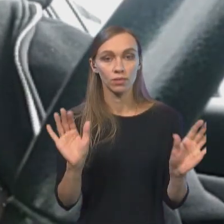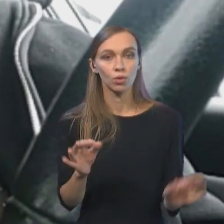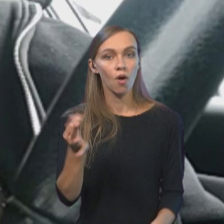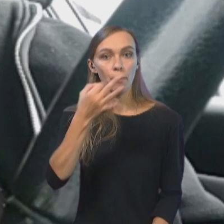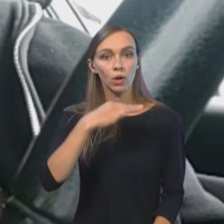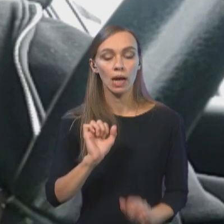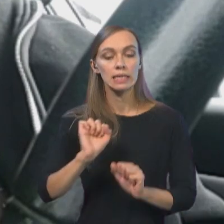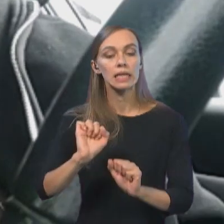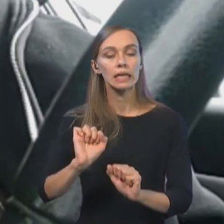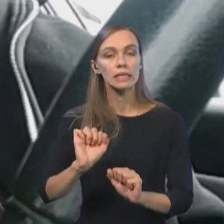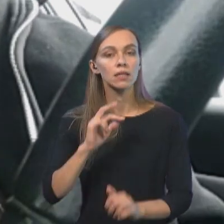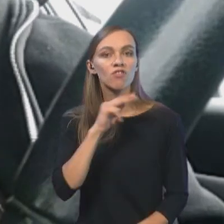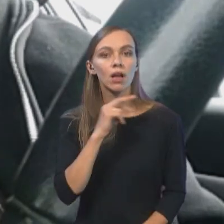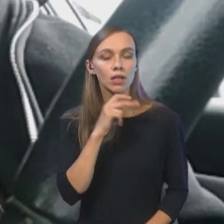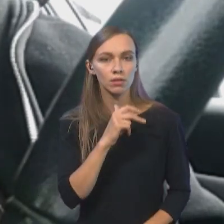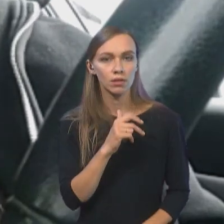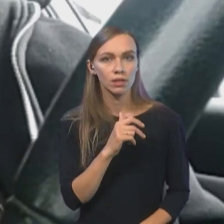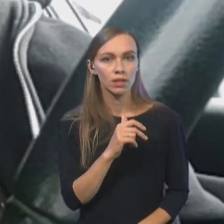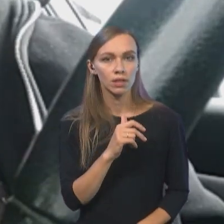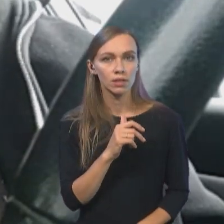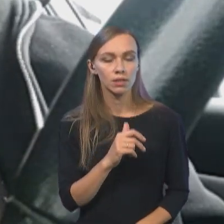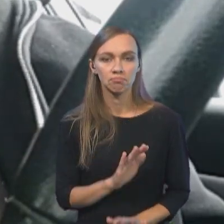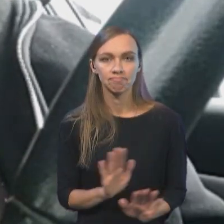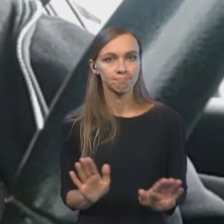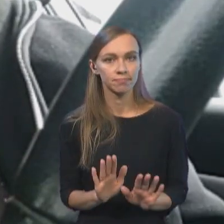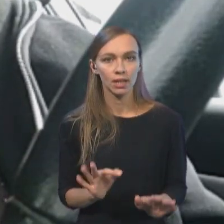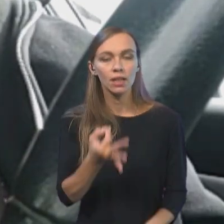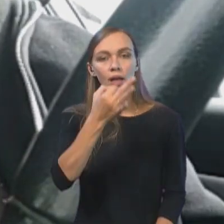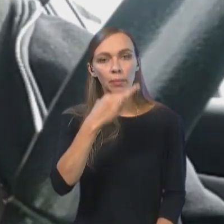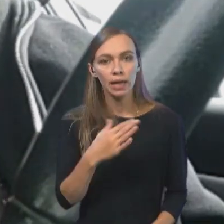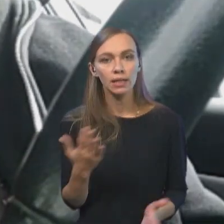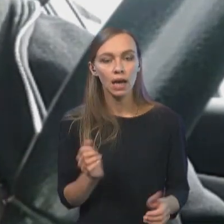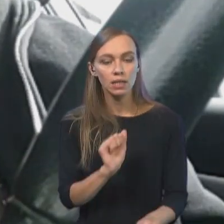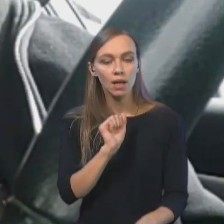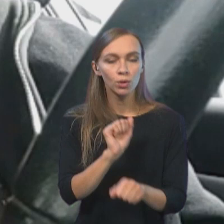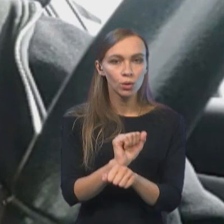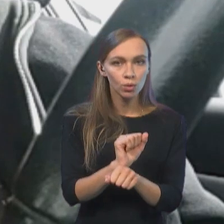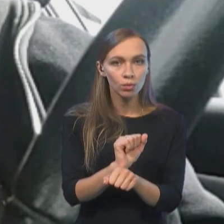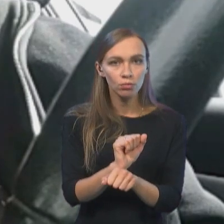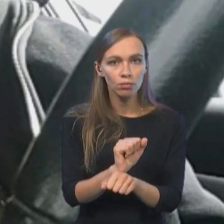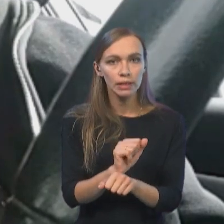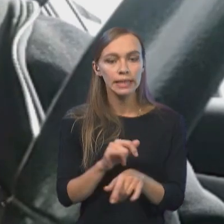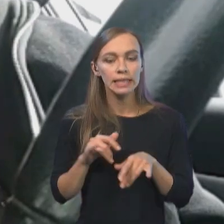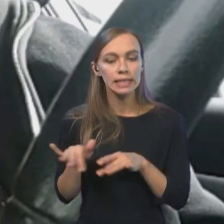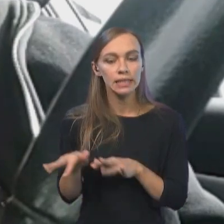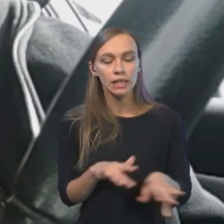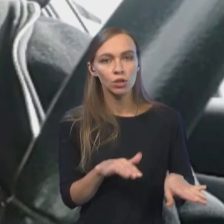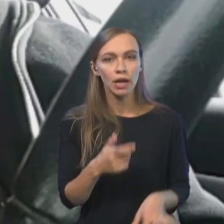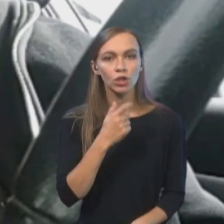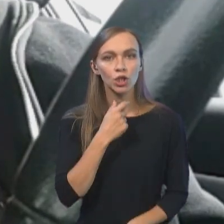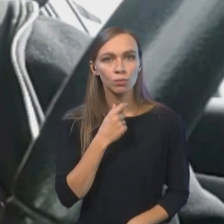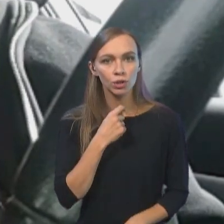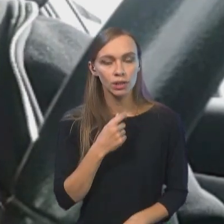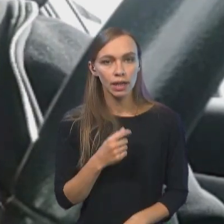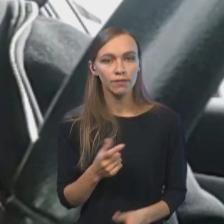вас від радіації, да, іонізуючого випромінювання. Це таблетка, яка заблокує дію вашої щитоподібної залози, і ви не